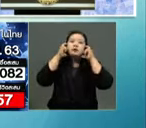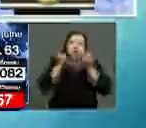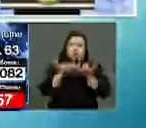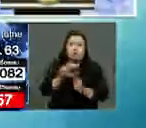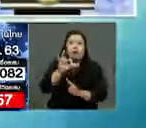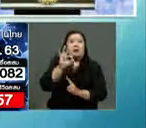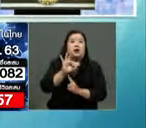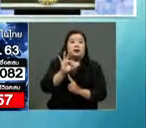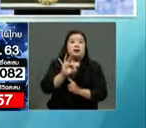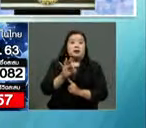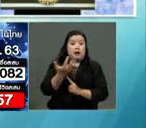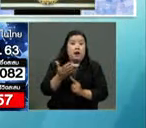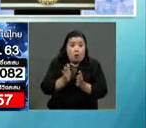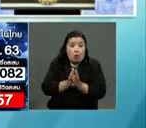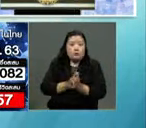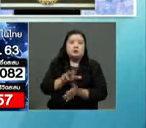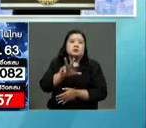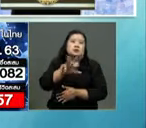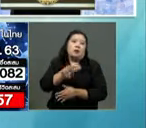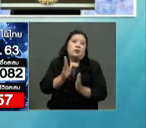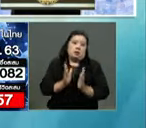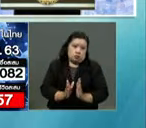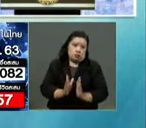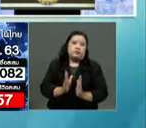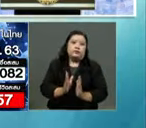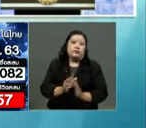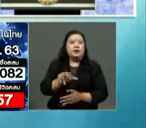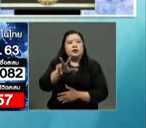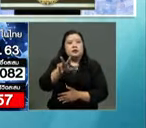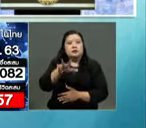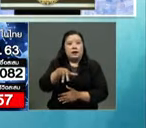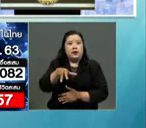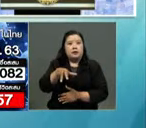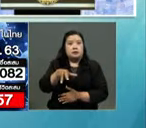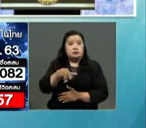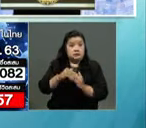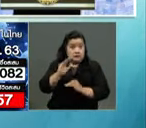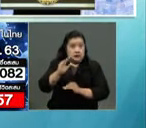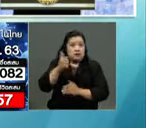กีสถานบังคับใส่หน้ากากในที่สาธารณะอันนี้ก็ต้องเรียกว่าต้องใช้เป็นการออกกฎหมายบังคับนะครับทุกคนที่ออกมาในมัสยิดตลาดห้างสรรพสินค้าและขนส่งสาธารณะนะครับล่าสุดปฏิสามีผู้ติดเชื้อมากกว่า3,000รายนะครับจับ 3